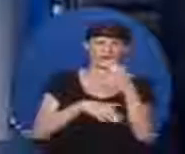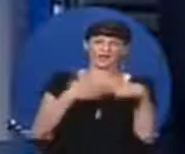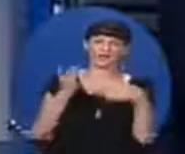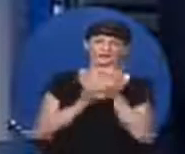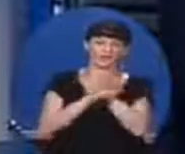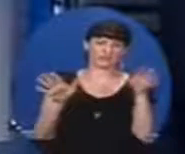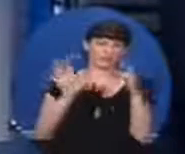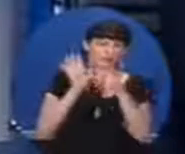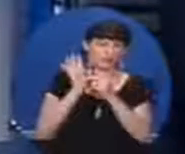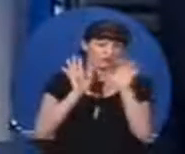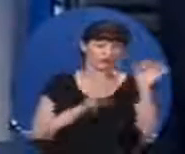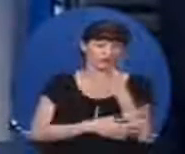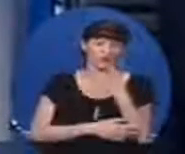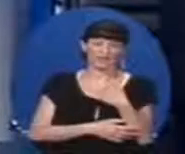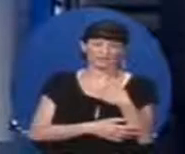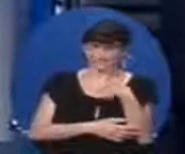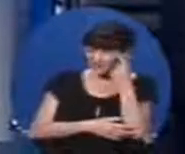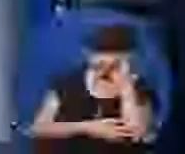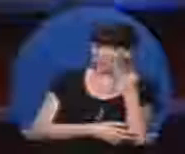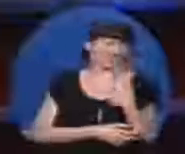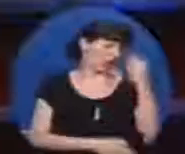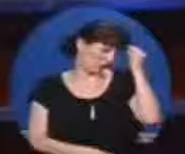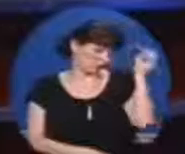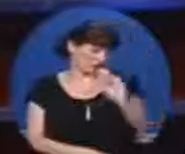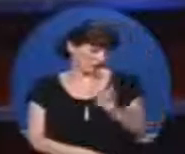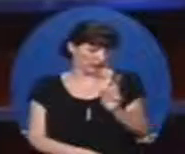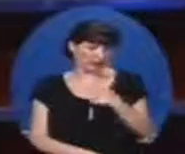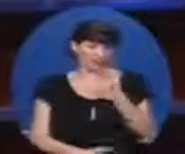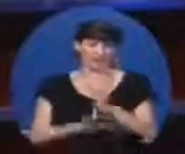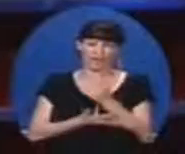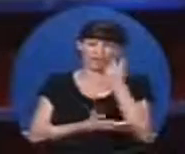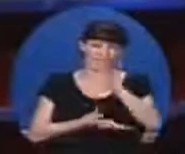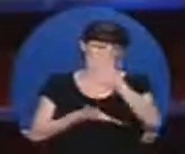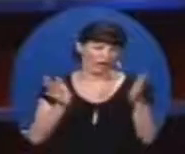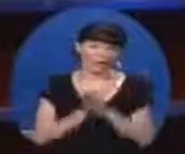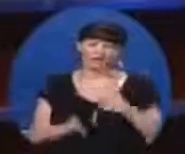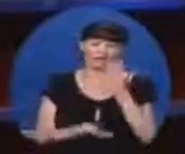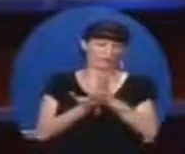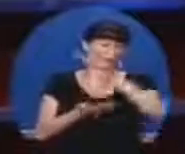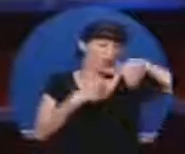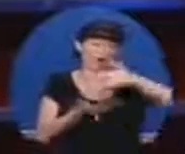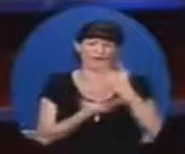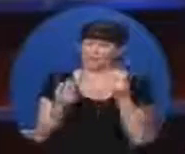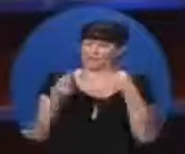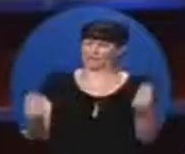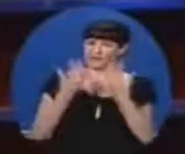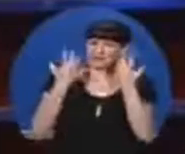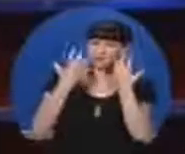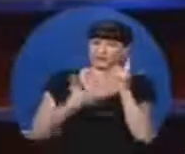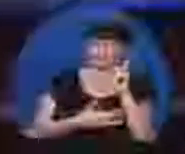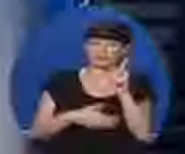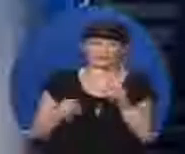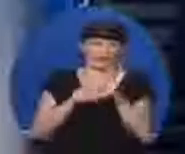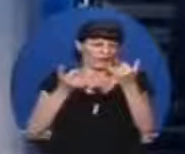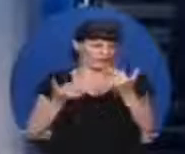זוכרים דברים כאלה שחשובים... לא, אני לא זוכר, אני לא זוכר, ואני ראיתי את הכל, הייתי מעורב ב... עלי תהיות על, אתה יודע, אני לא יודע אם